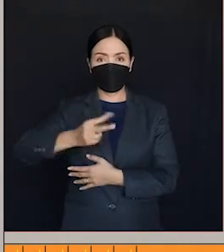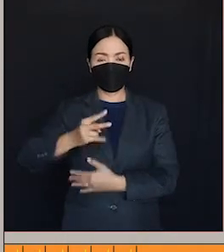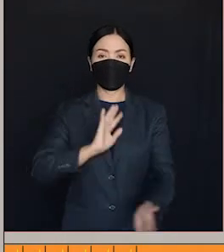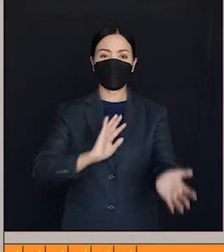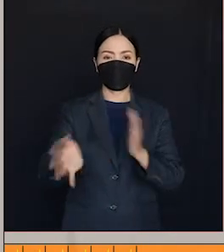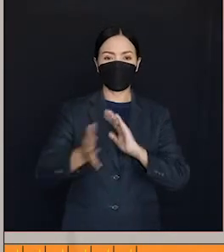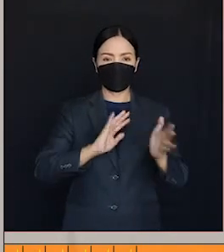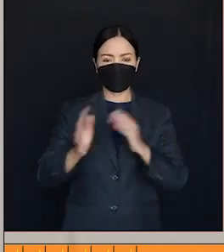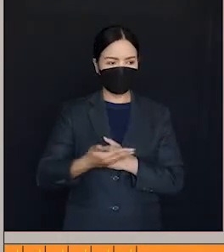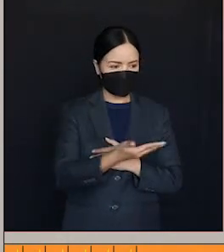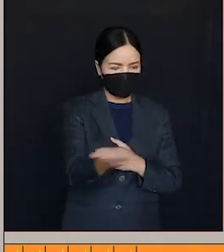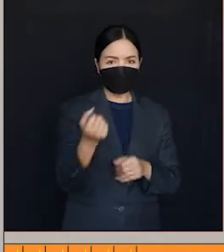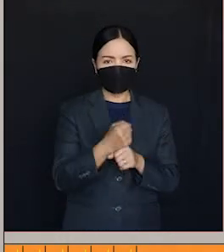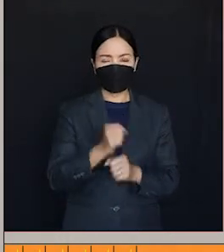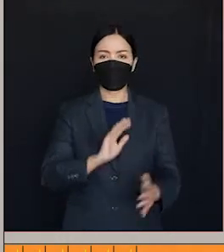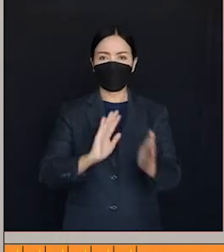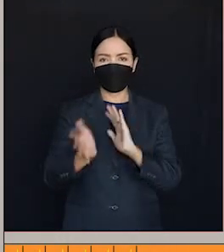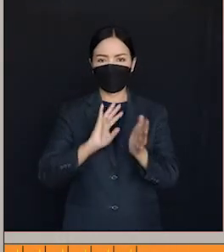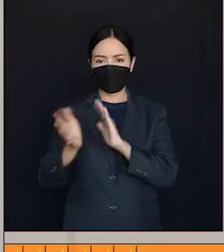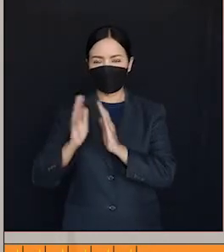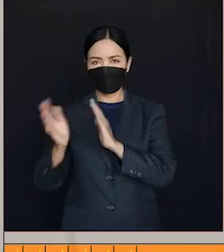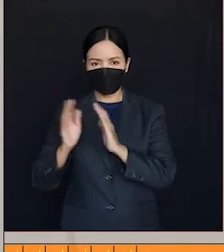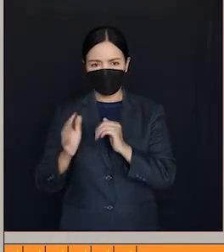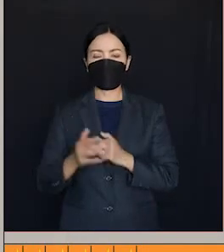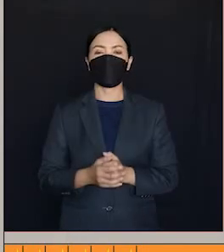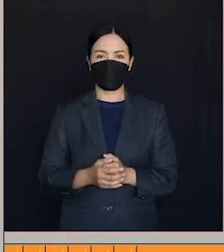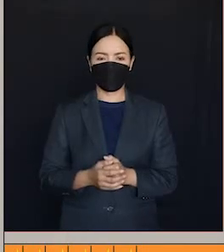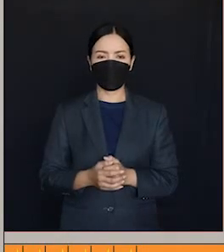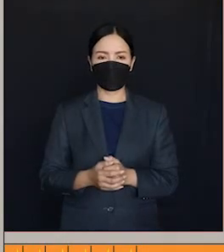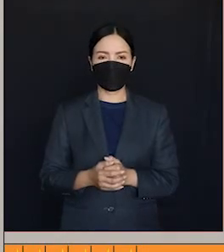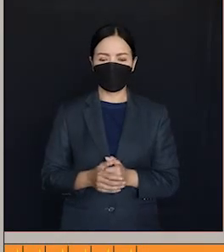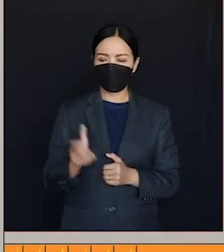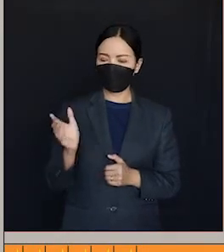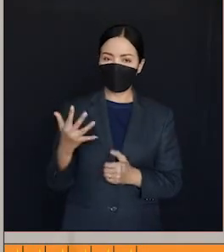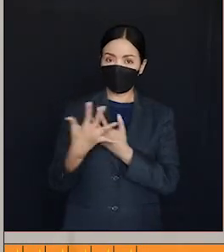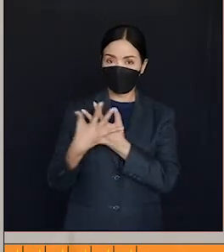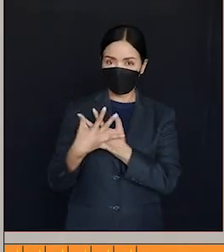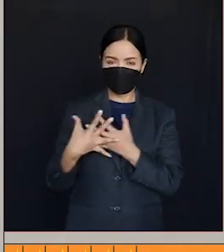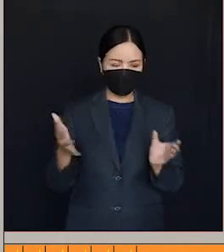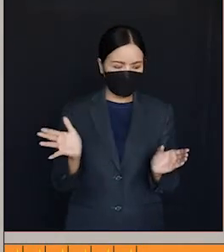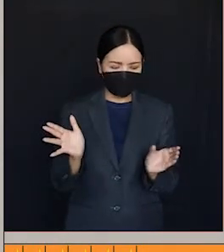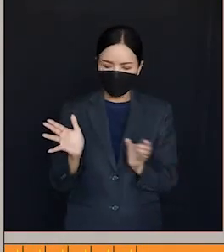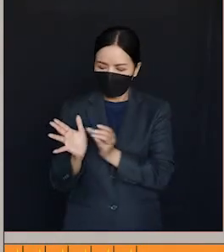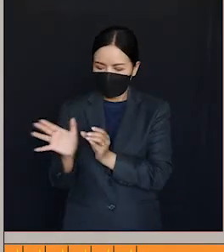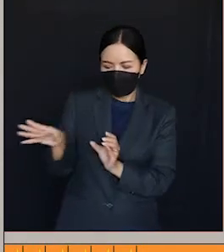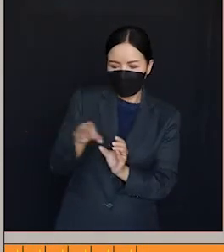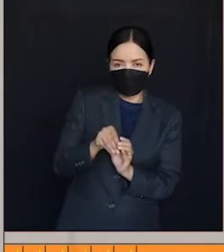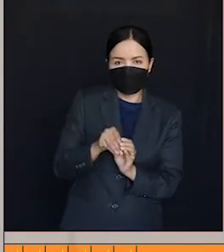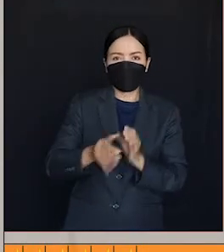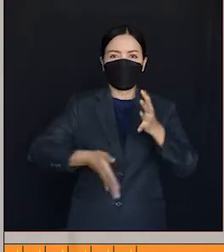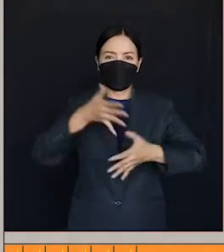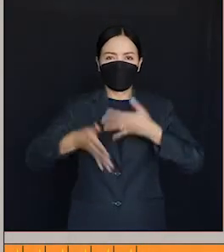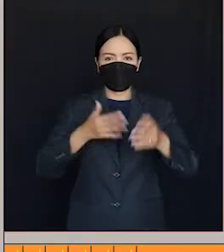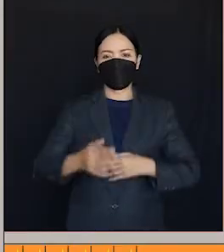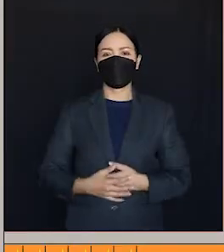คะเราก็แจกงานไปใครว่างมาทำนะคะอันนี้ก็จะเป็นงานที่เป็นยังเป็นเรื่องเพื่อสัง